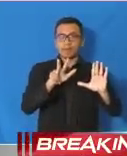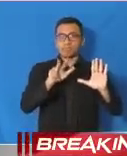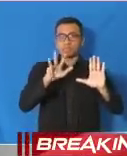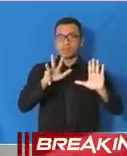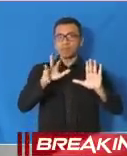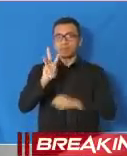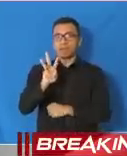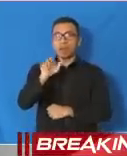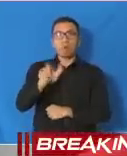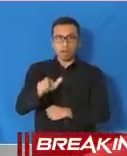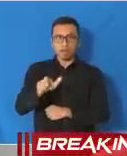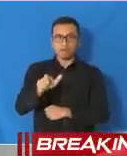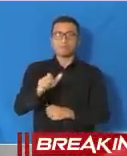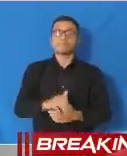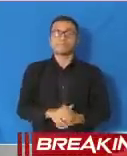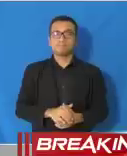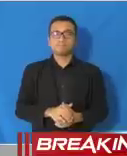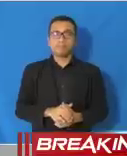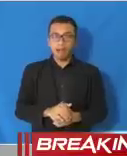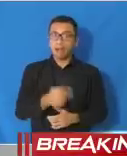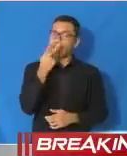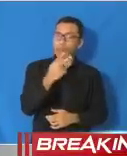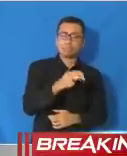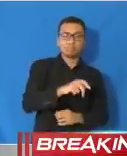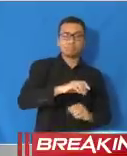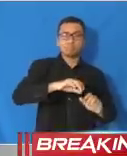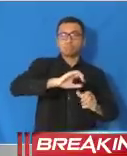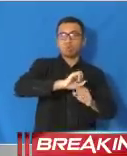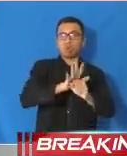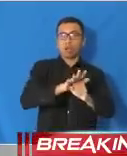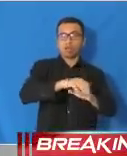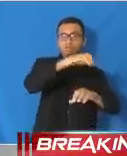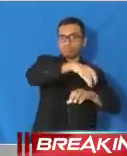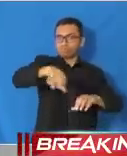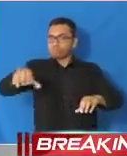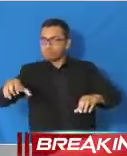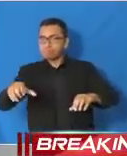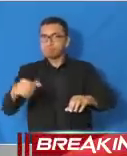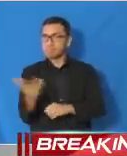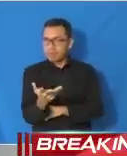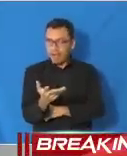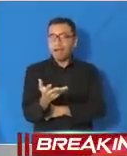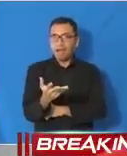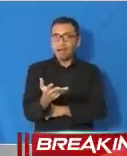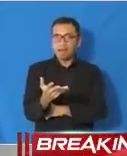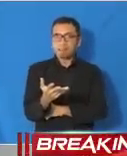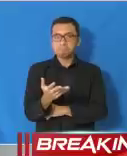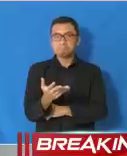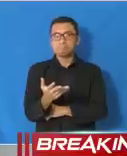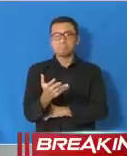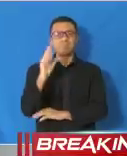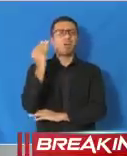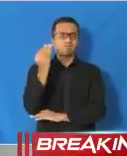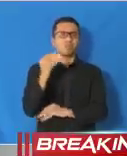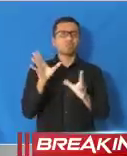893 kalau kita lihat sebarannya memang masih akan didominasi dengan kasus yang kita temukan banyak di